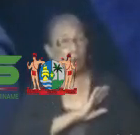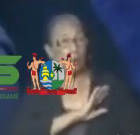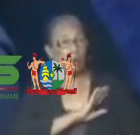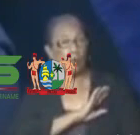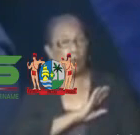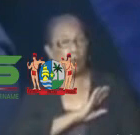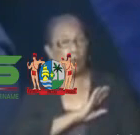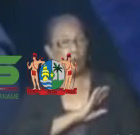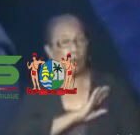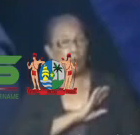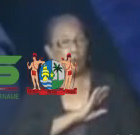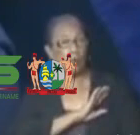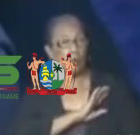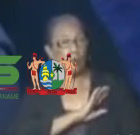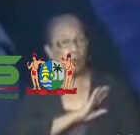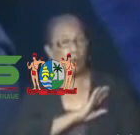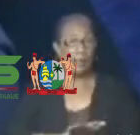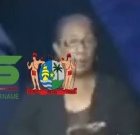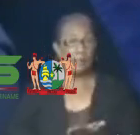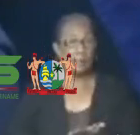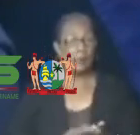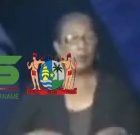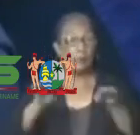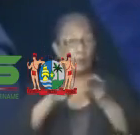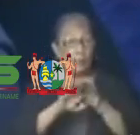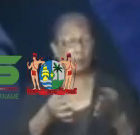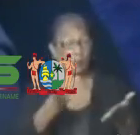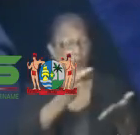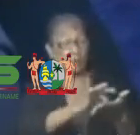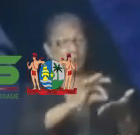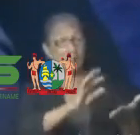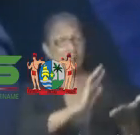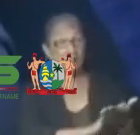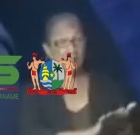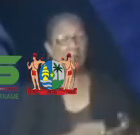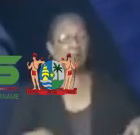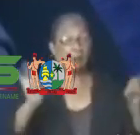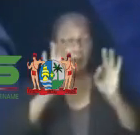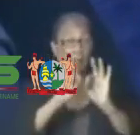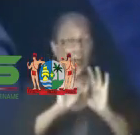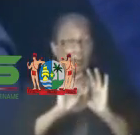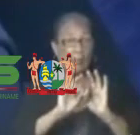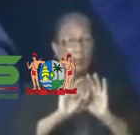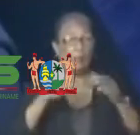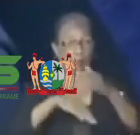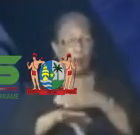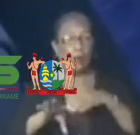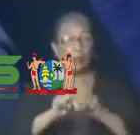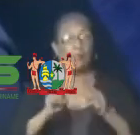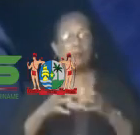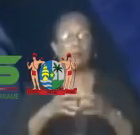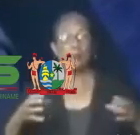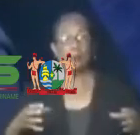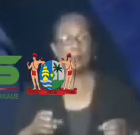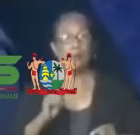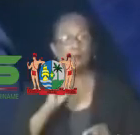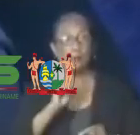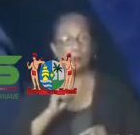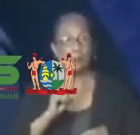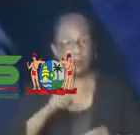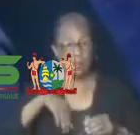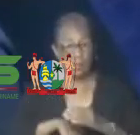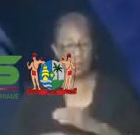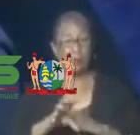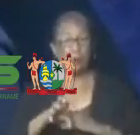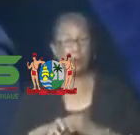de dubbele belastingovereenkomsten ook tekenen. En dat is bijzonder belangrijk voor ondernemers, bedrijven die wensen te ondernemen